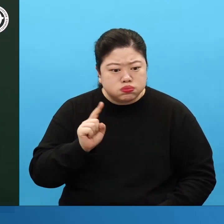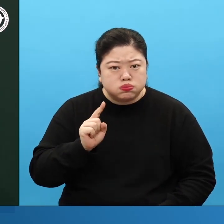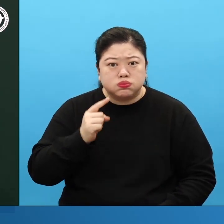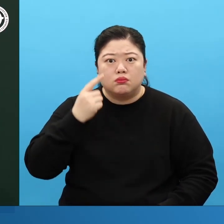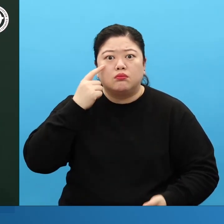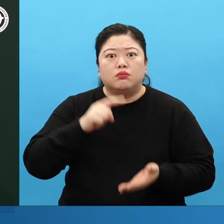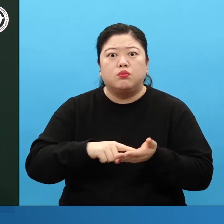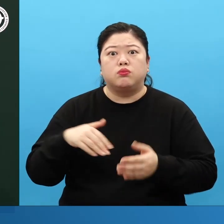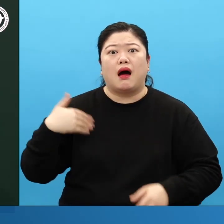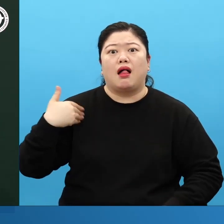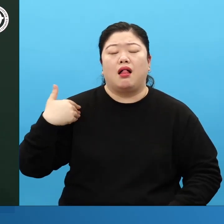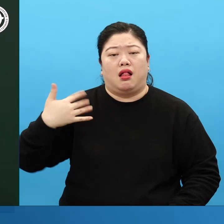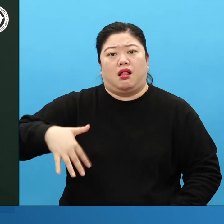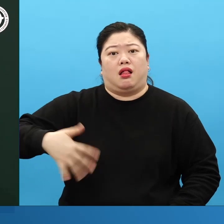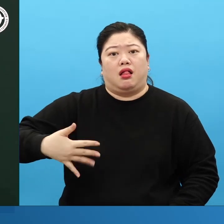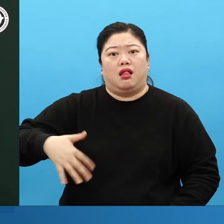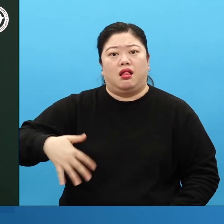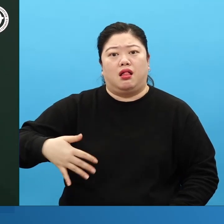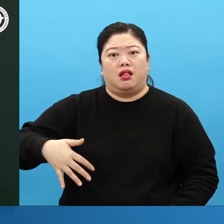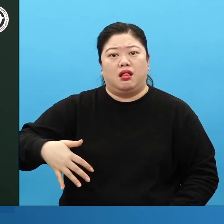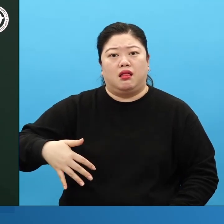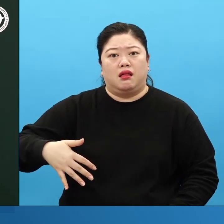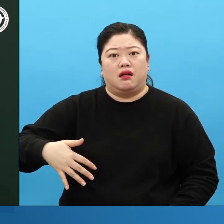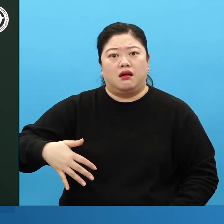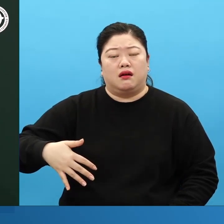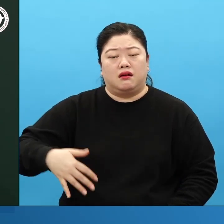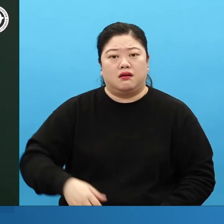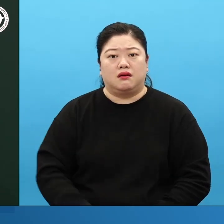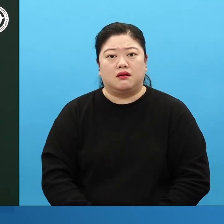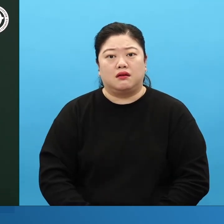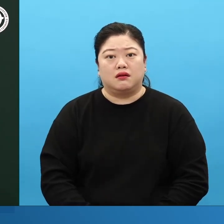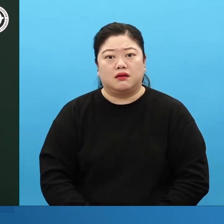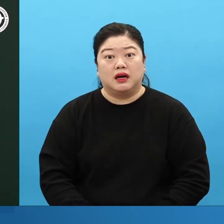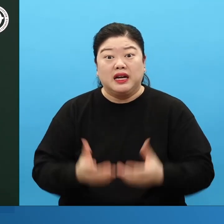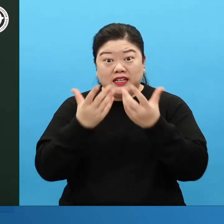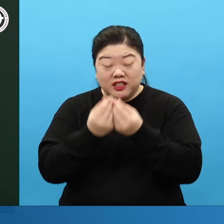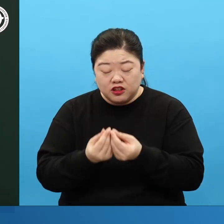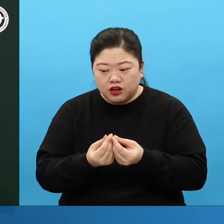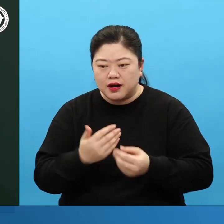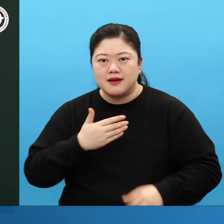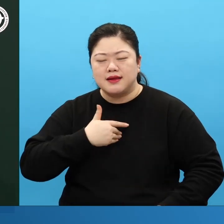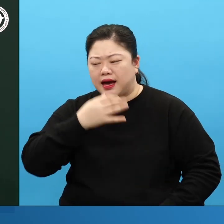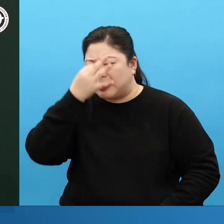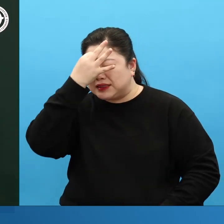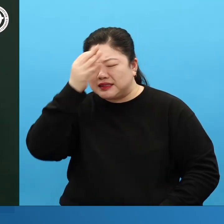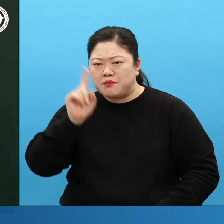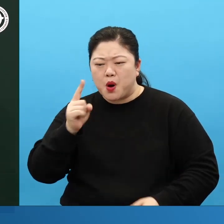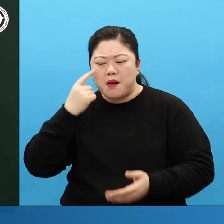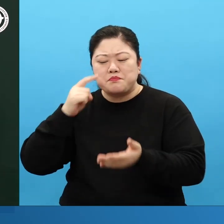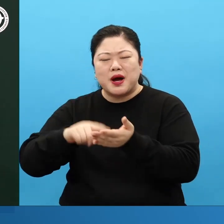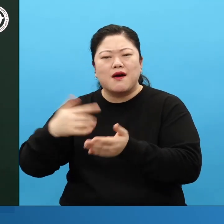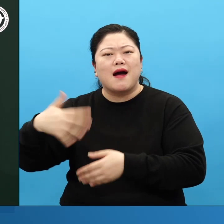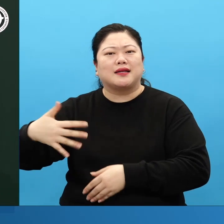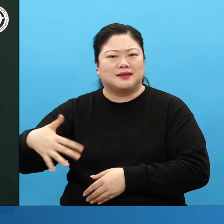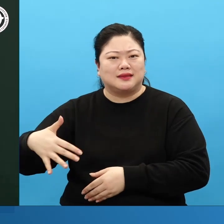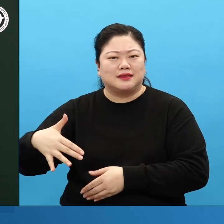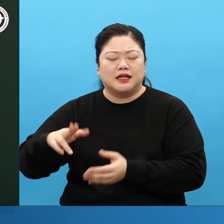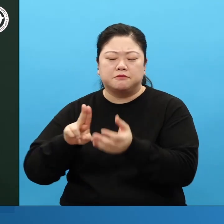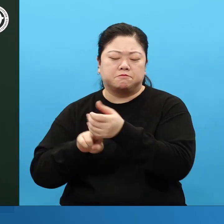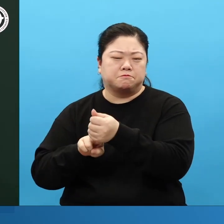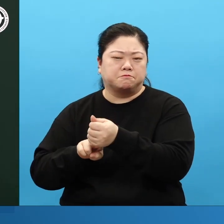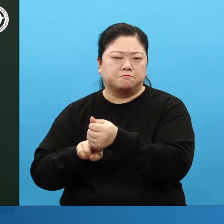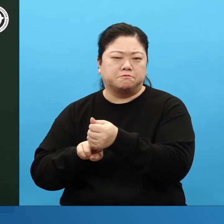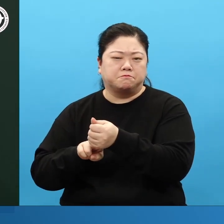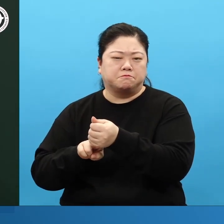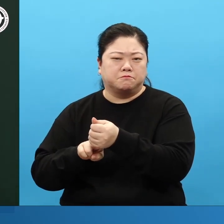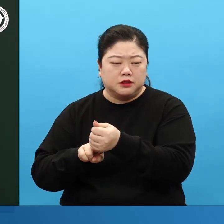달란트는 딴 건데 부모님이 장사를 한단 말이지. Por ejemplo, estas personas no han visto el talento y sus padres pues tienen